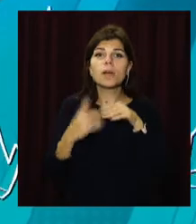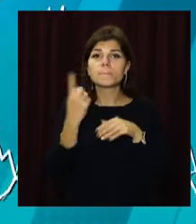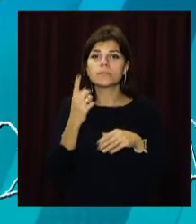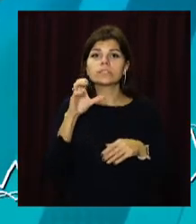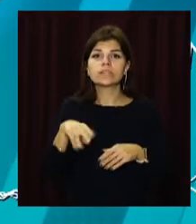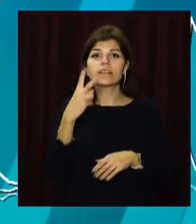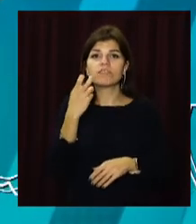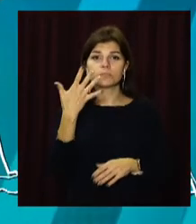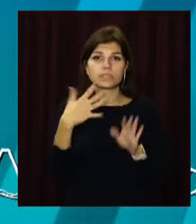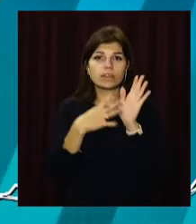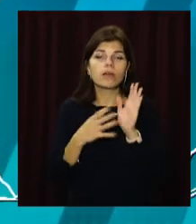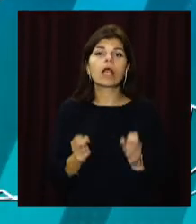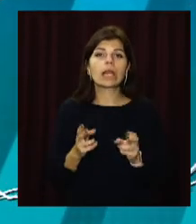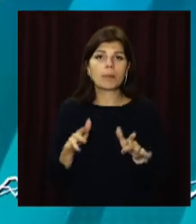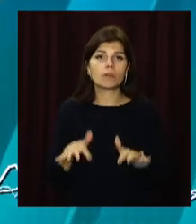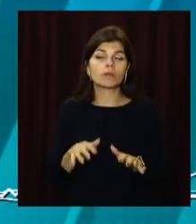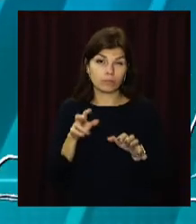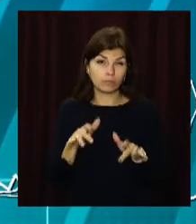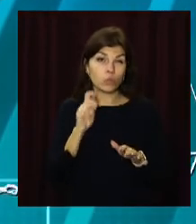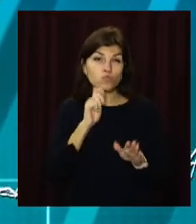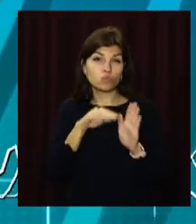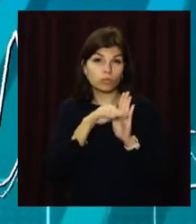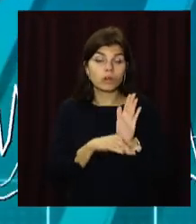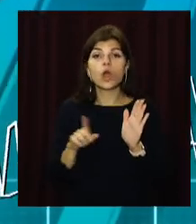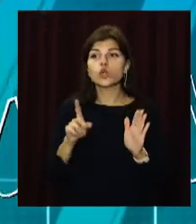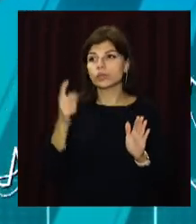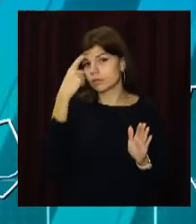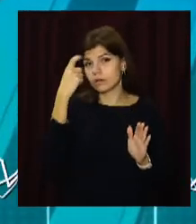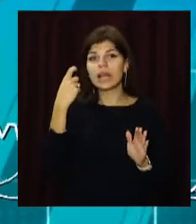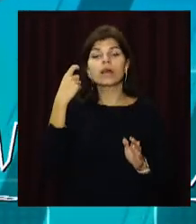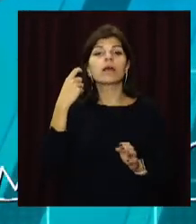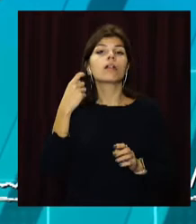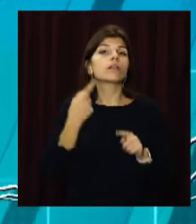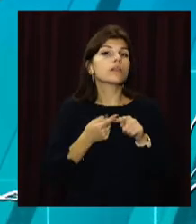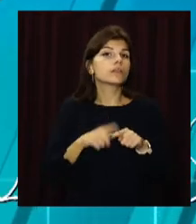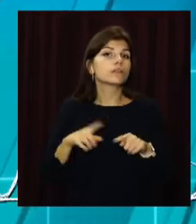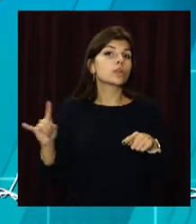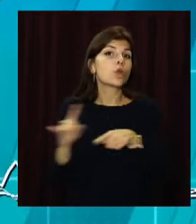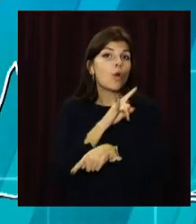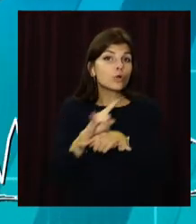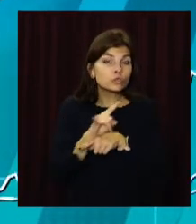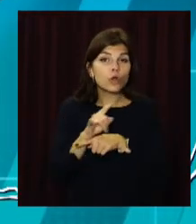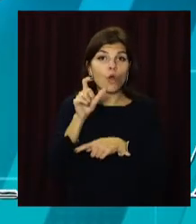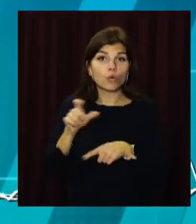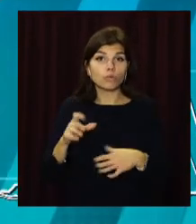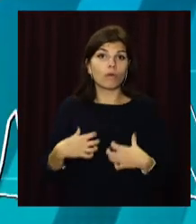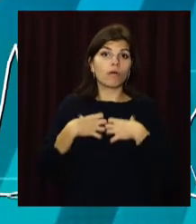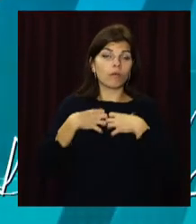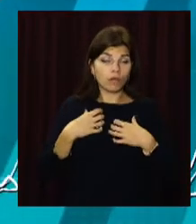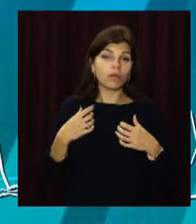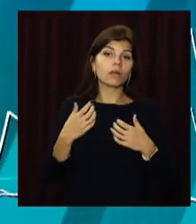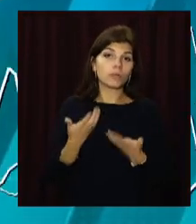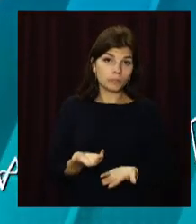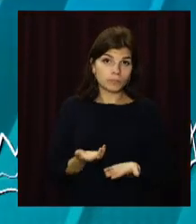статті 259 Кримінального кодексу України, а саме завідомо неправдиве повідомлення про загрозу безпеці громадян, знищення чи